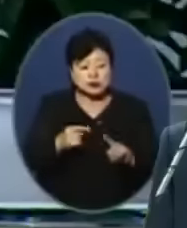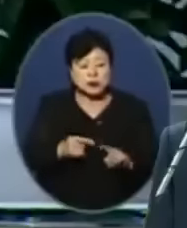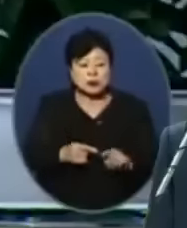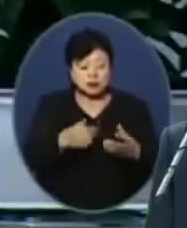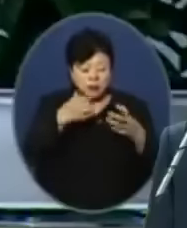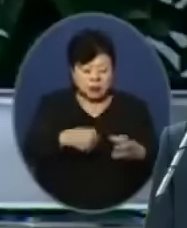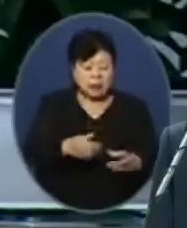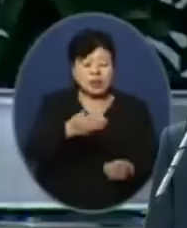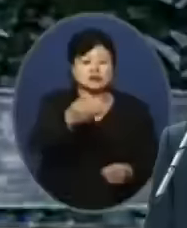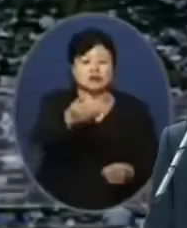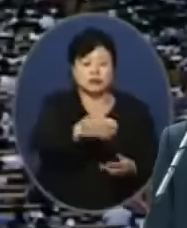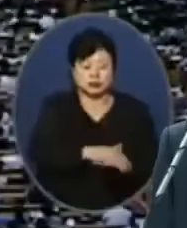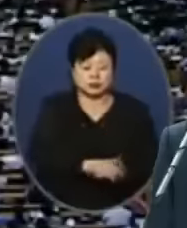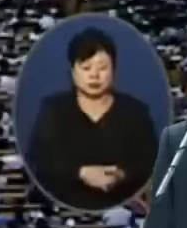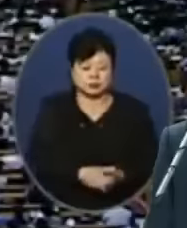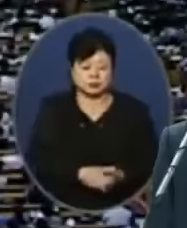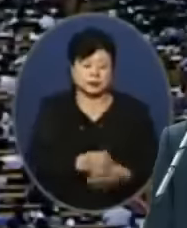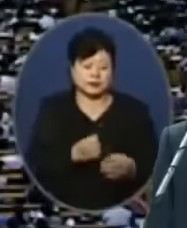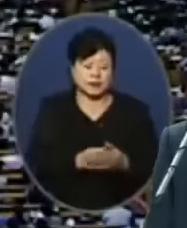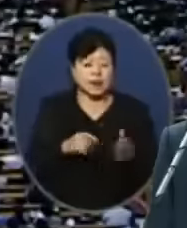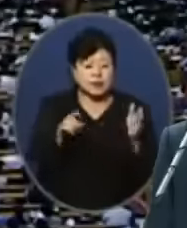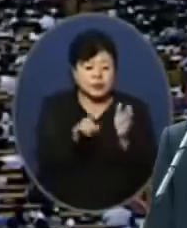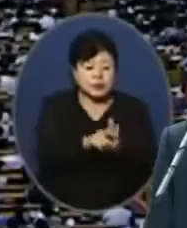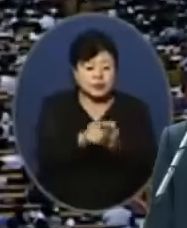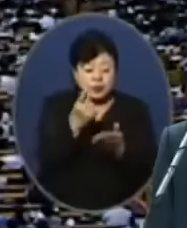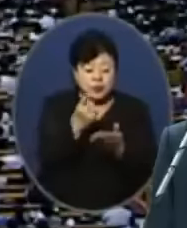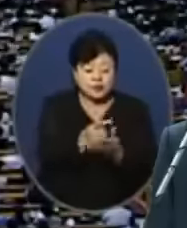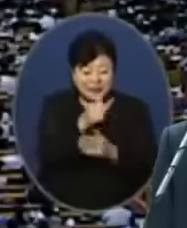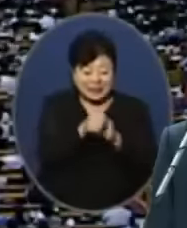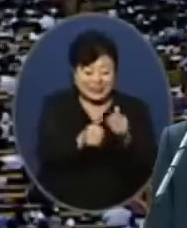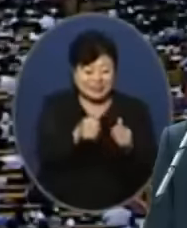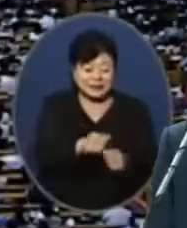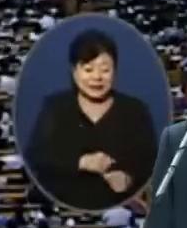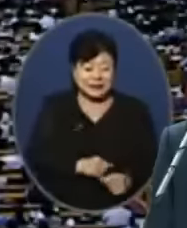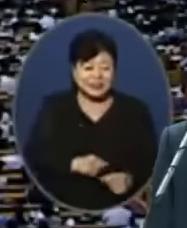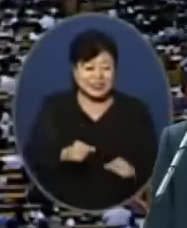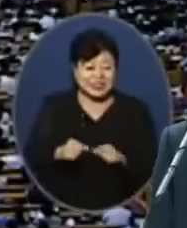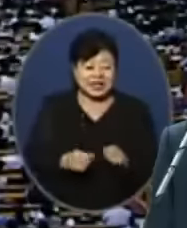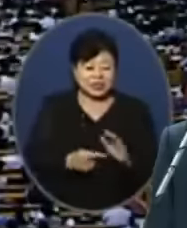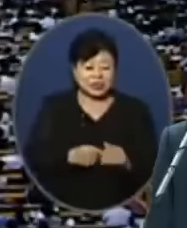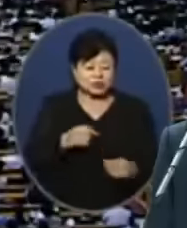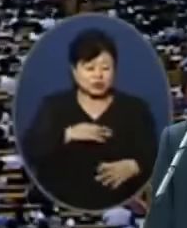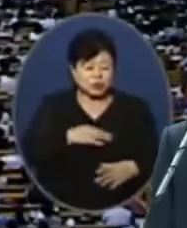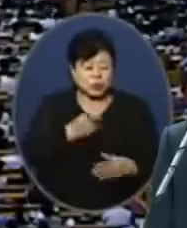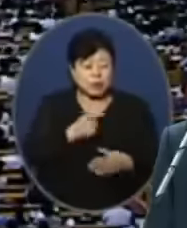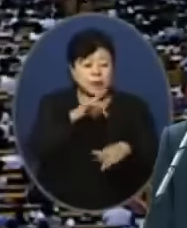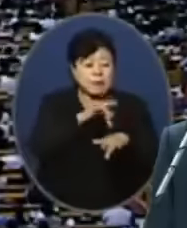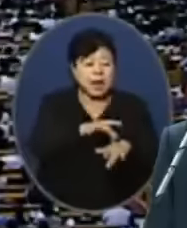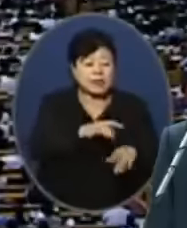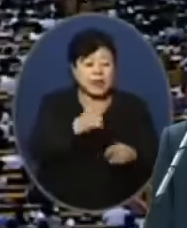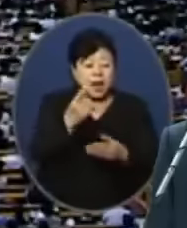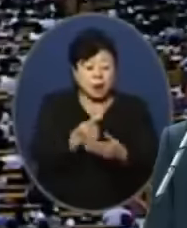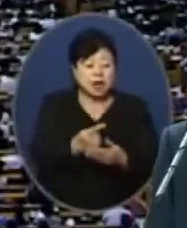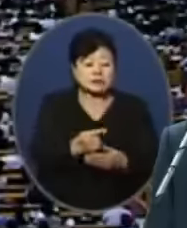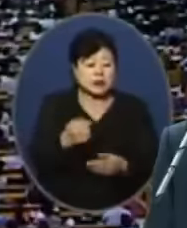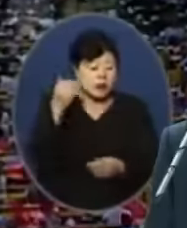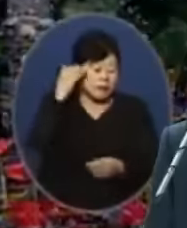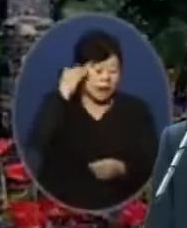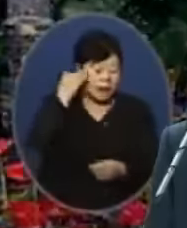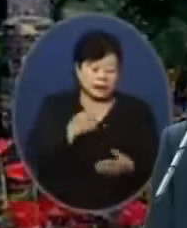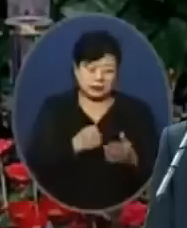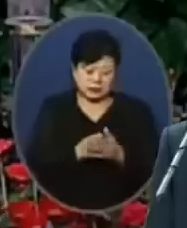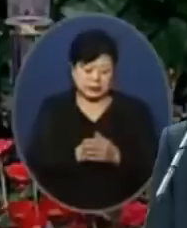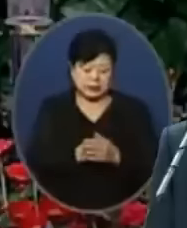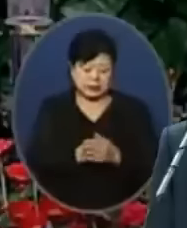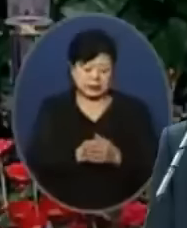파괴가 생애에 다가오는 것입니다. 믿음이 오면 하나님의 역사가 오시고 두려움이 오면 마귀가 와서 일하는 것입니다.